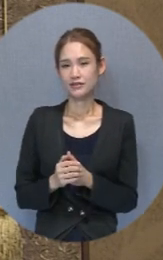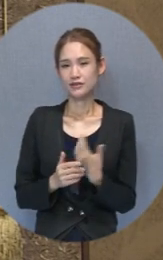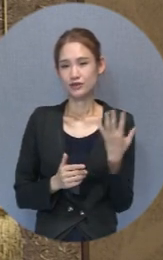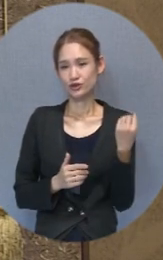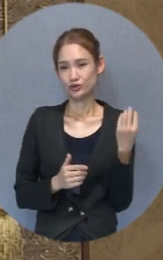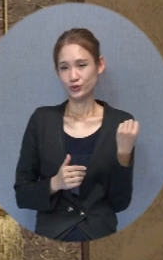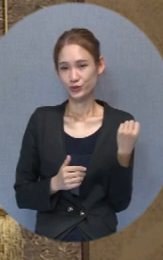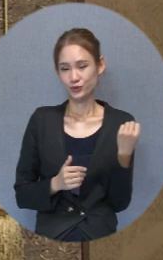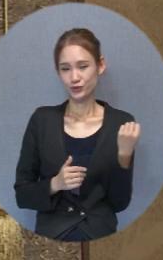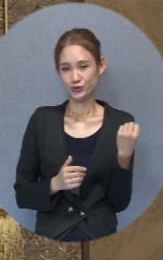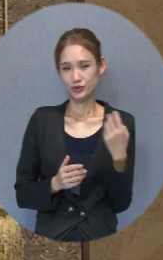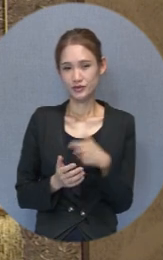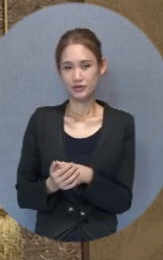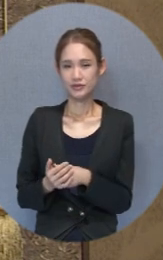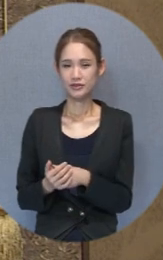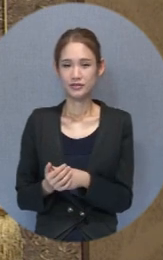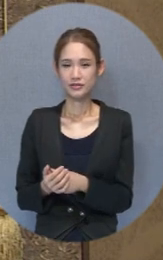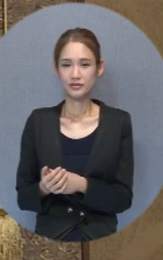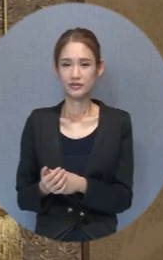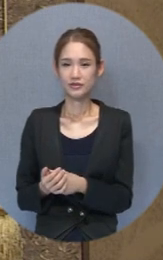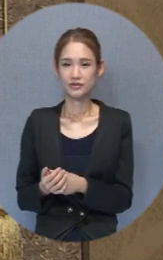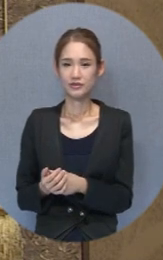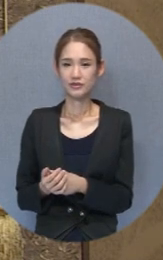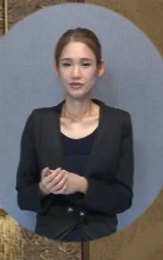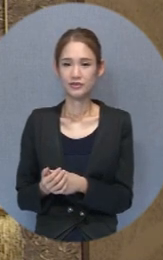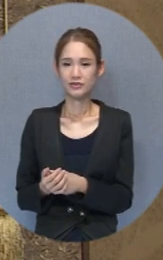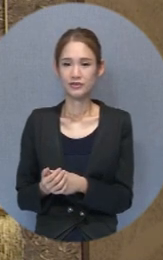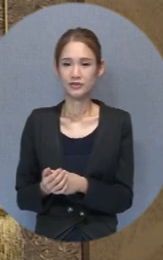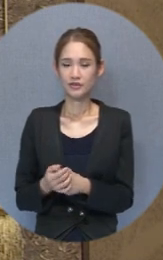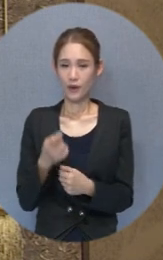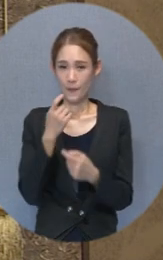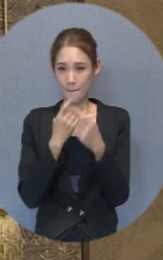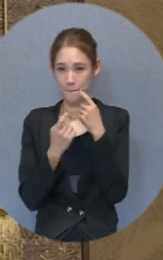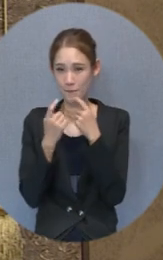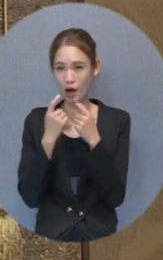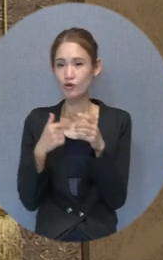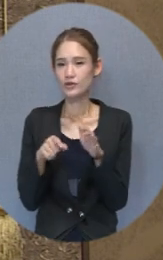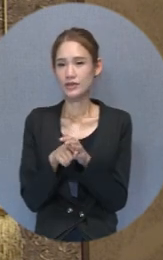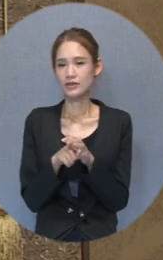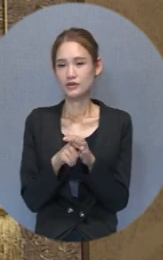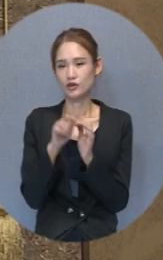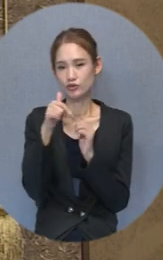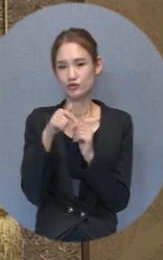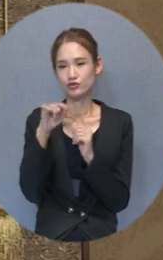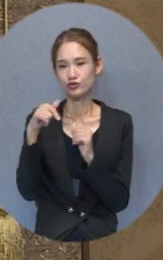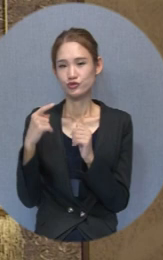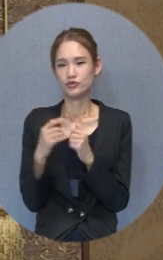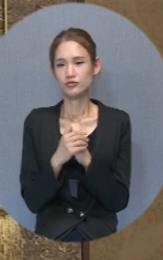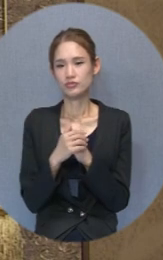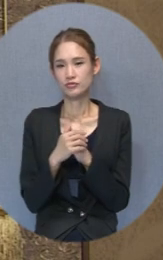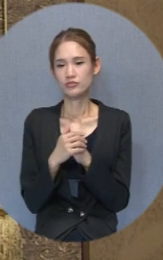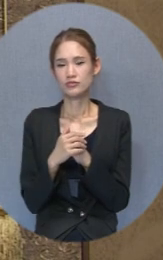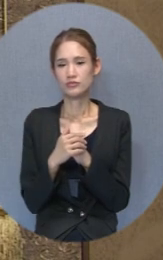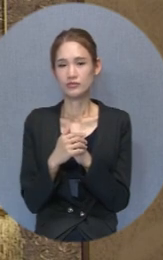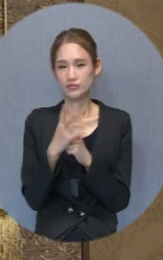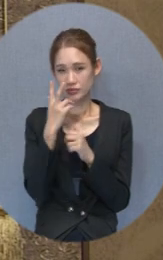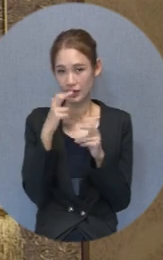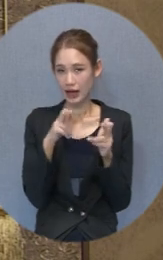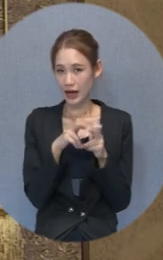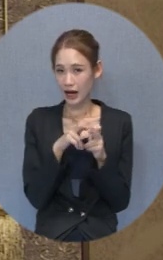수개념을 이렇게 할 수 있게끔 배울 수 있게끔 구슬로 이제 했는데 네. 보면은 이제